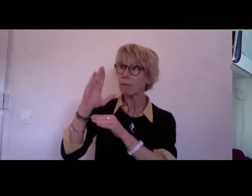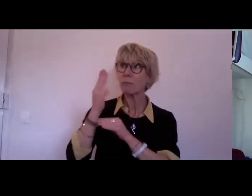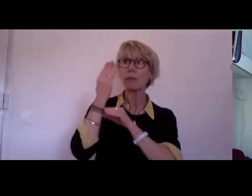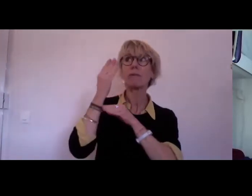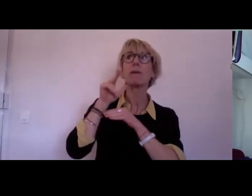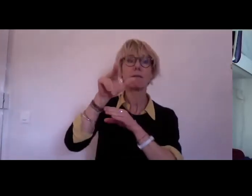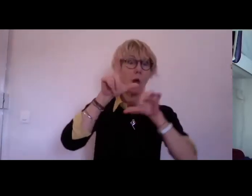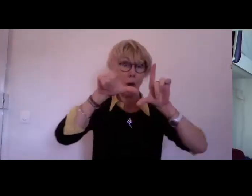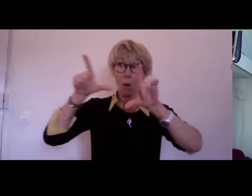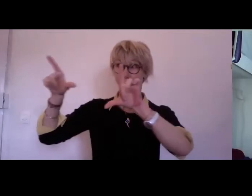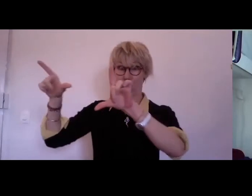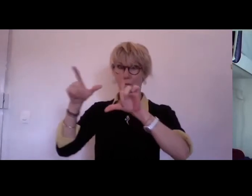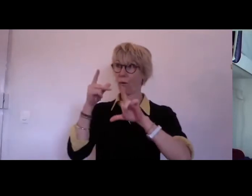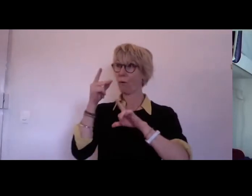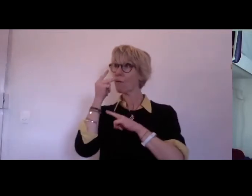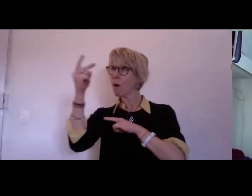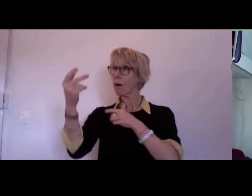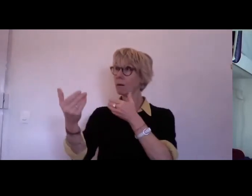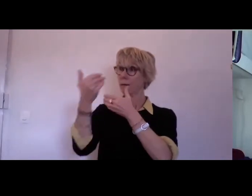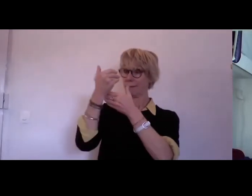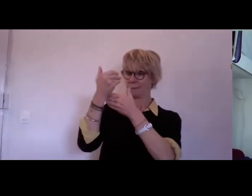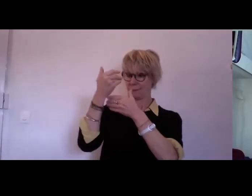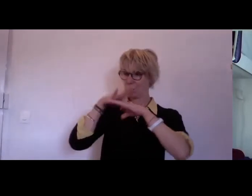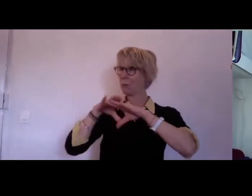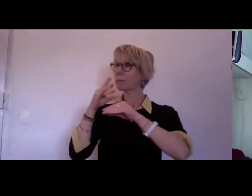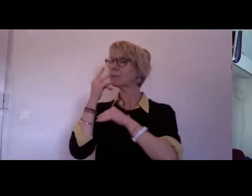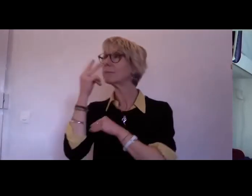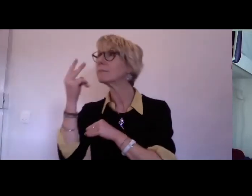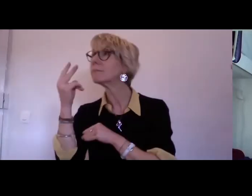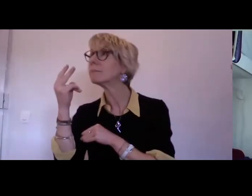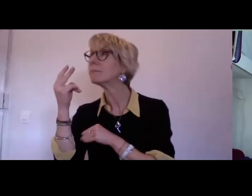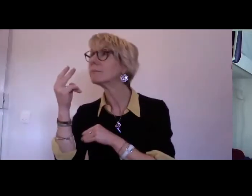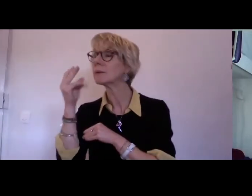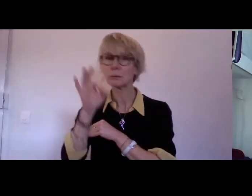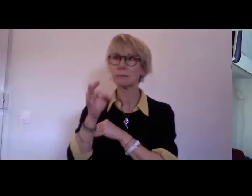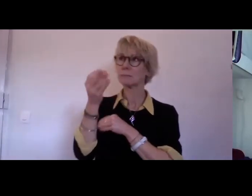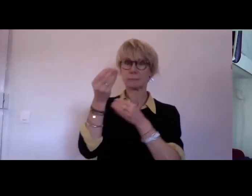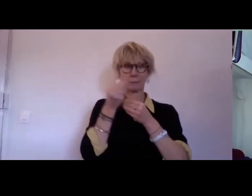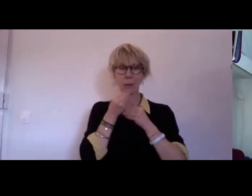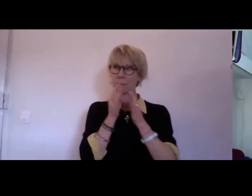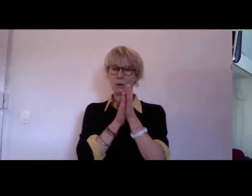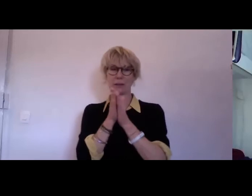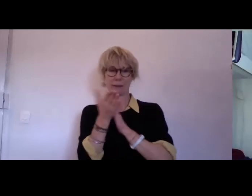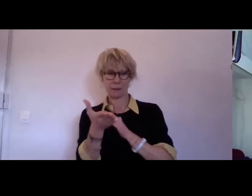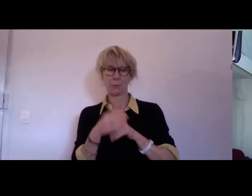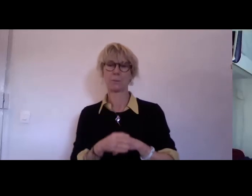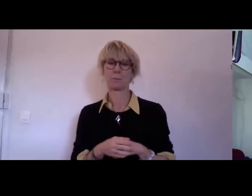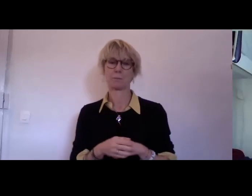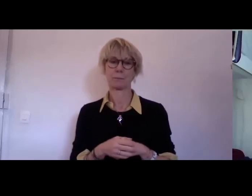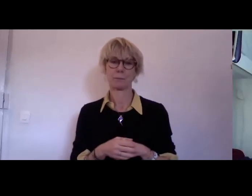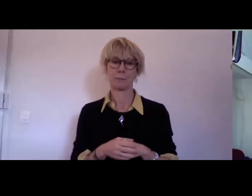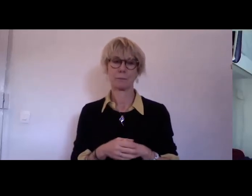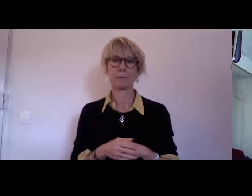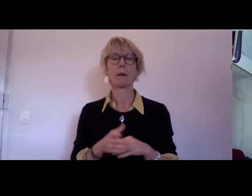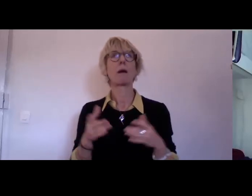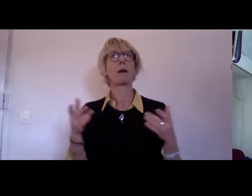ne peut pas voir en ce moment. Donc, tout ça, c'est très alléchant. Et puis, je me dis qu'en dehors du Covid,